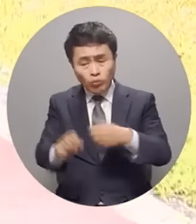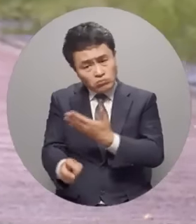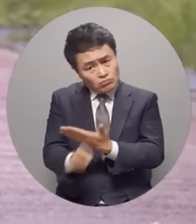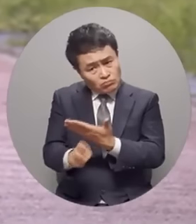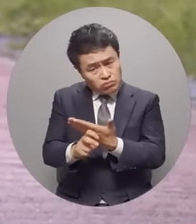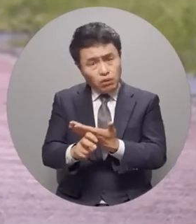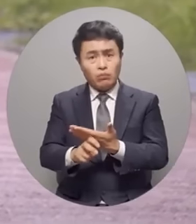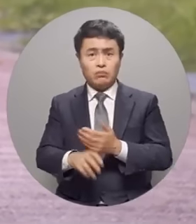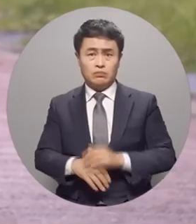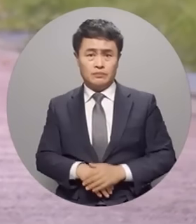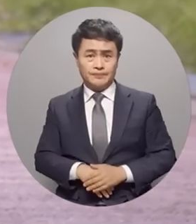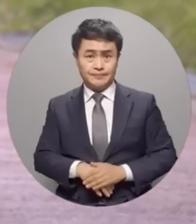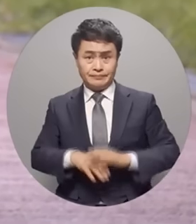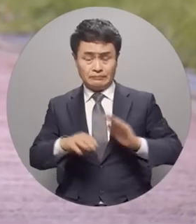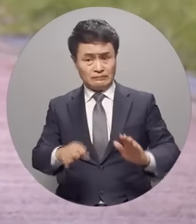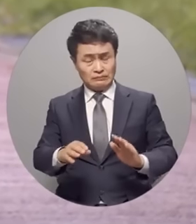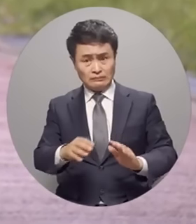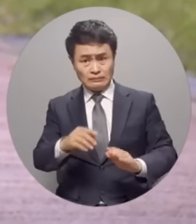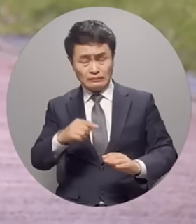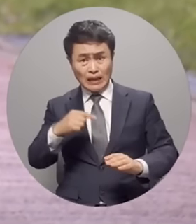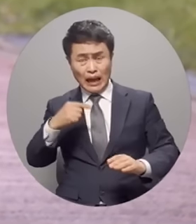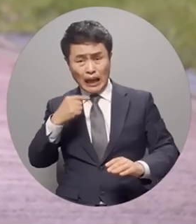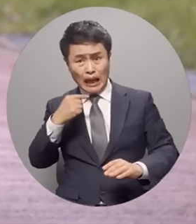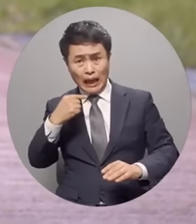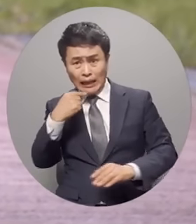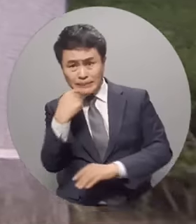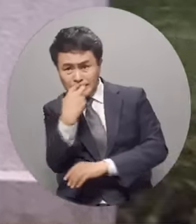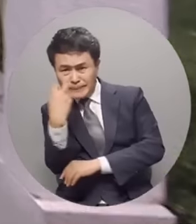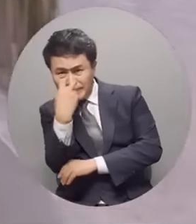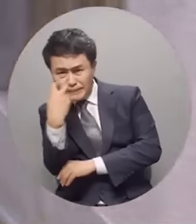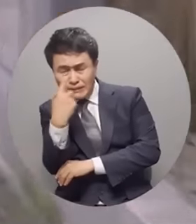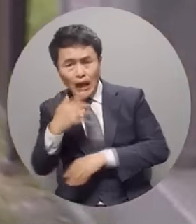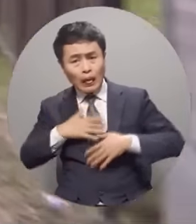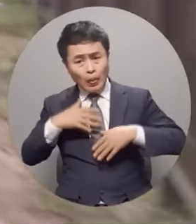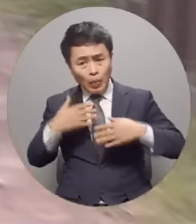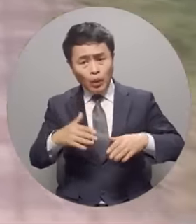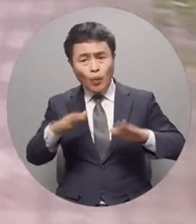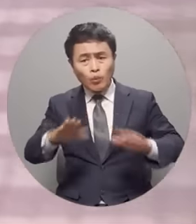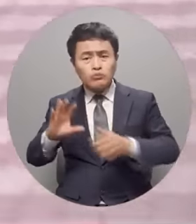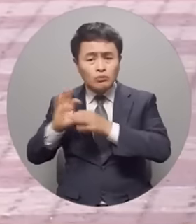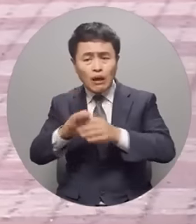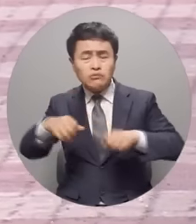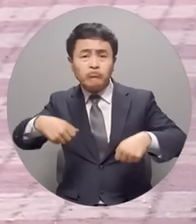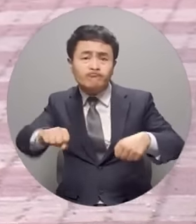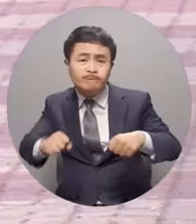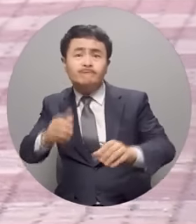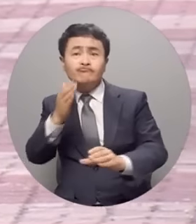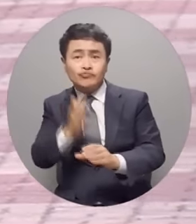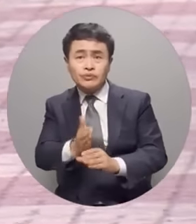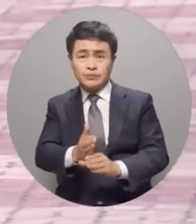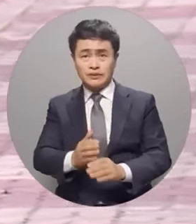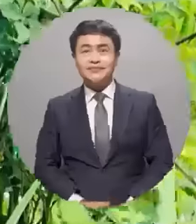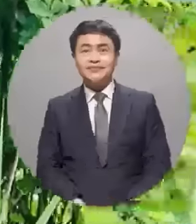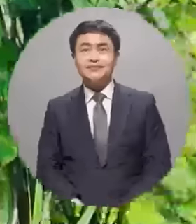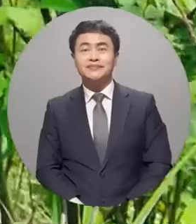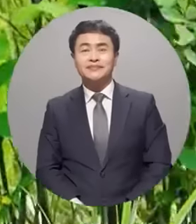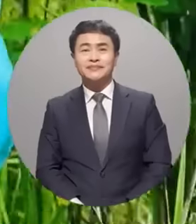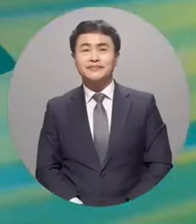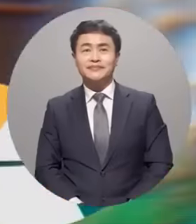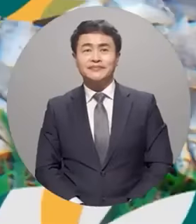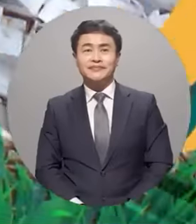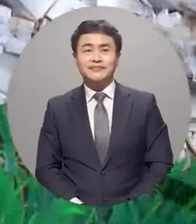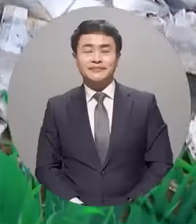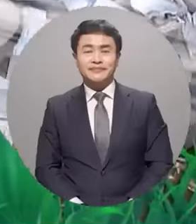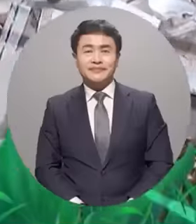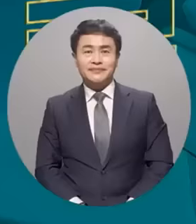주행. 느슨한 단속을 틈타 오늘도 계속되고 있습니다. MBC 뉴스 안준호입니다.